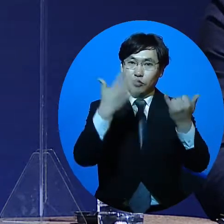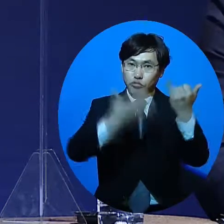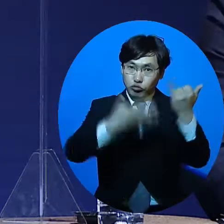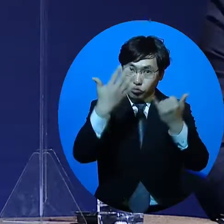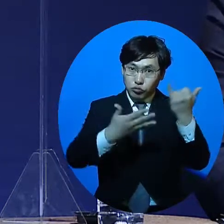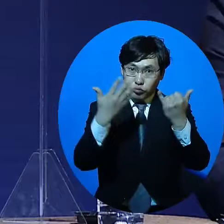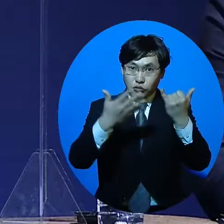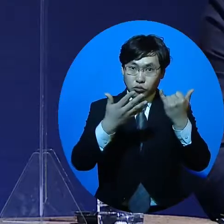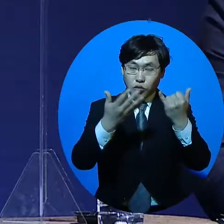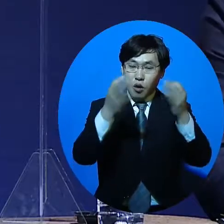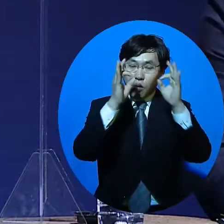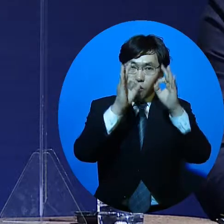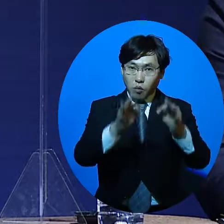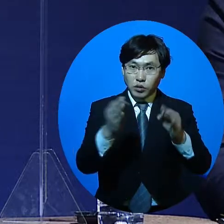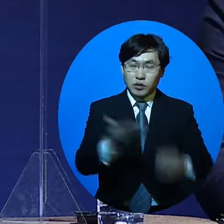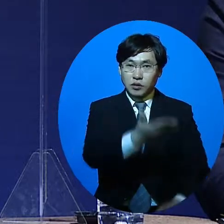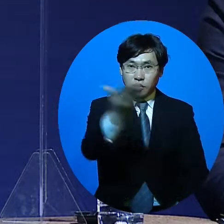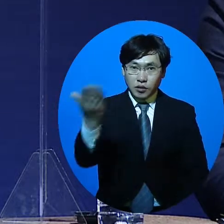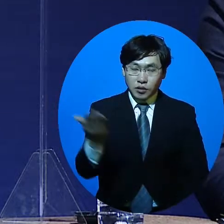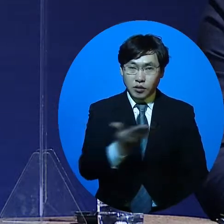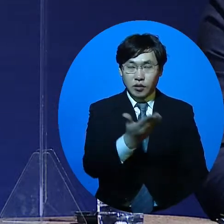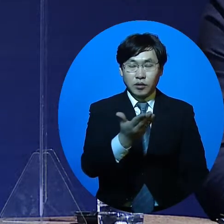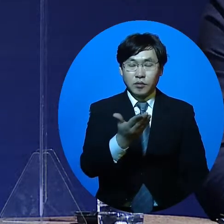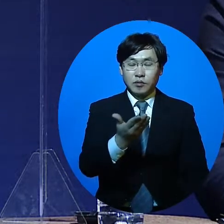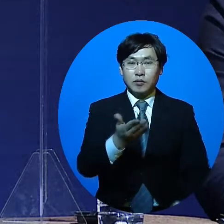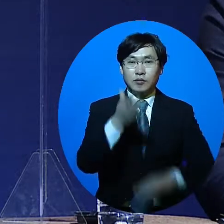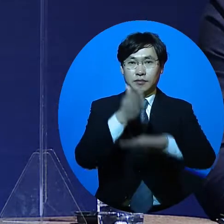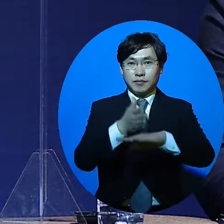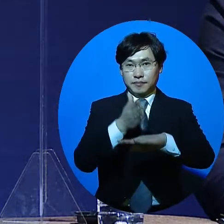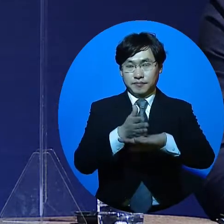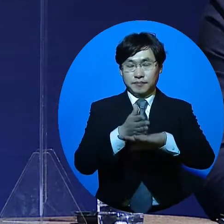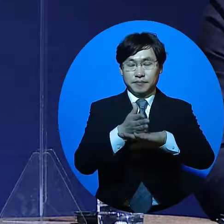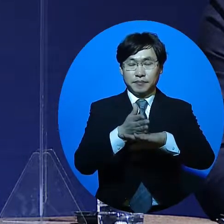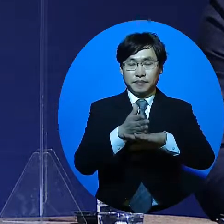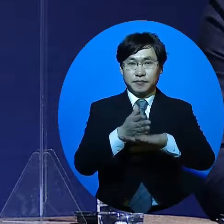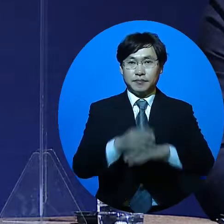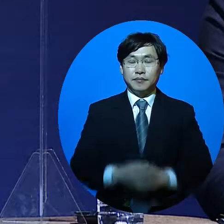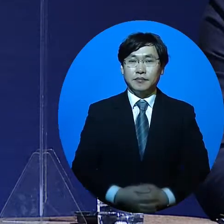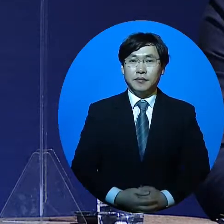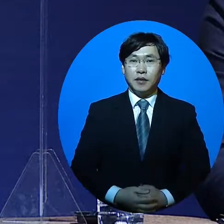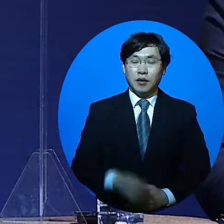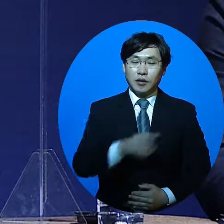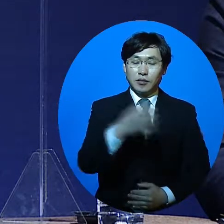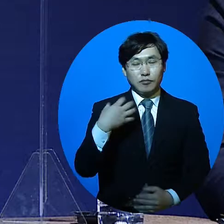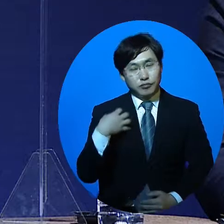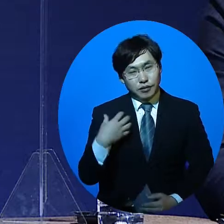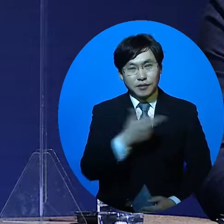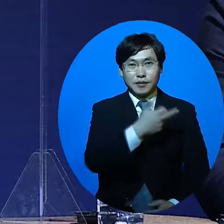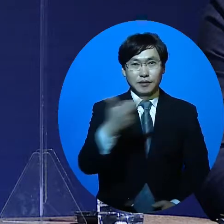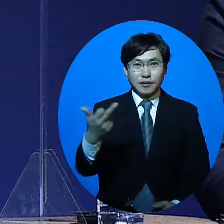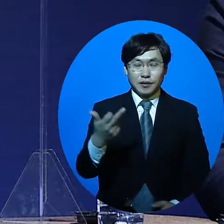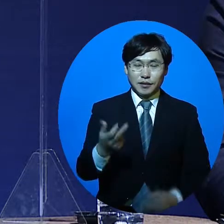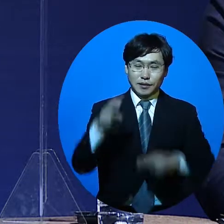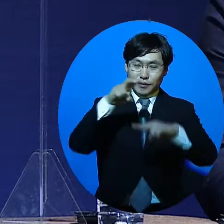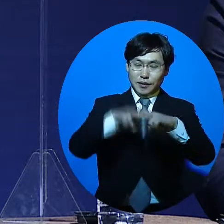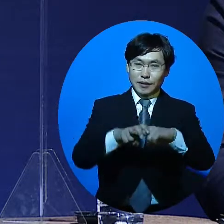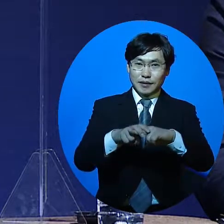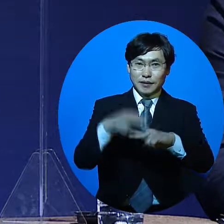많은 시청을 좀 하실 것 같아요. 굉장히 좀 부담스러운 자리에 자장을 맡게 된